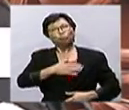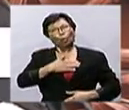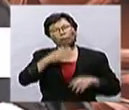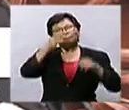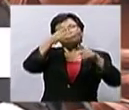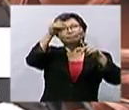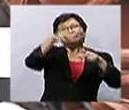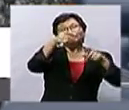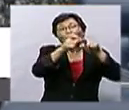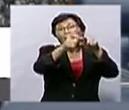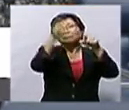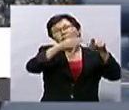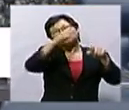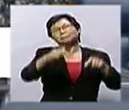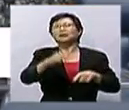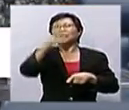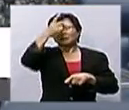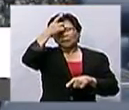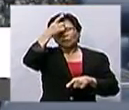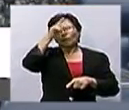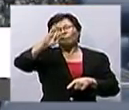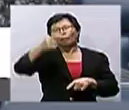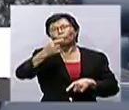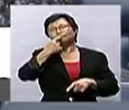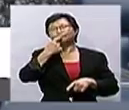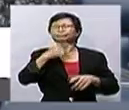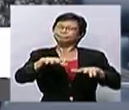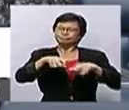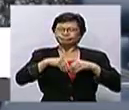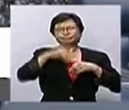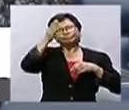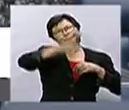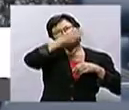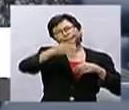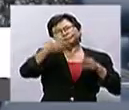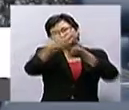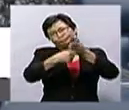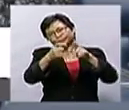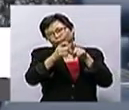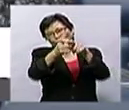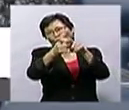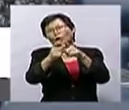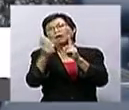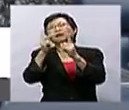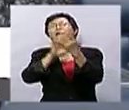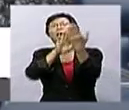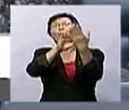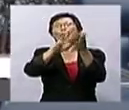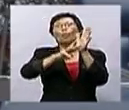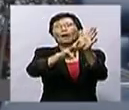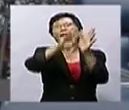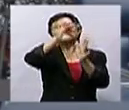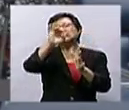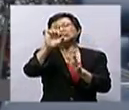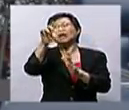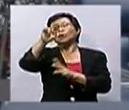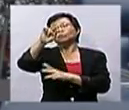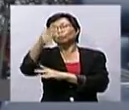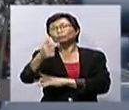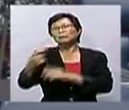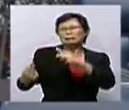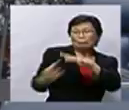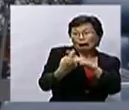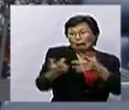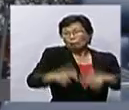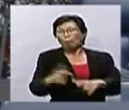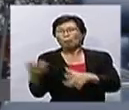Datuk Seri Bung Mohtar akhirnya akur dan menarik balik perkataan Samsing yang digunakannya terhadap Wakil Jelutong. Insiden tercetus apabila mereka